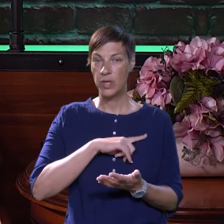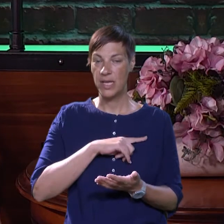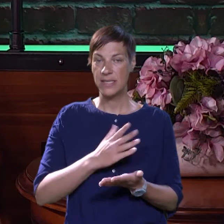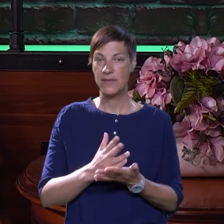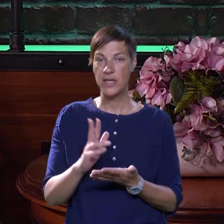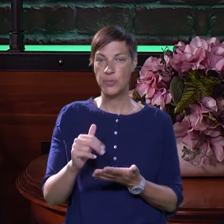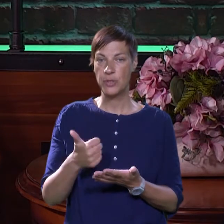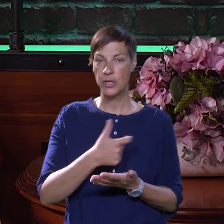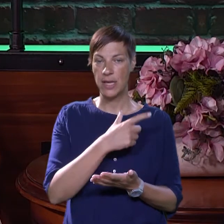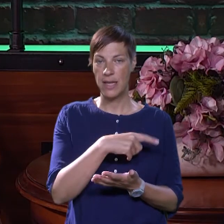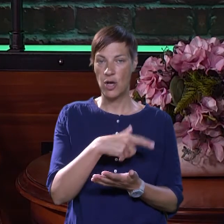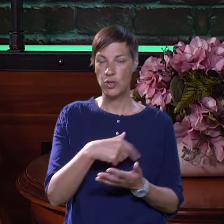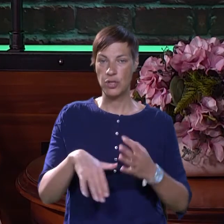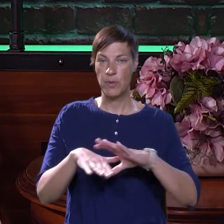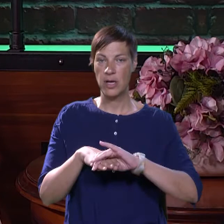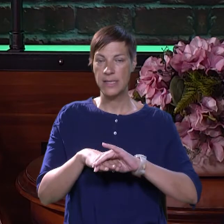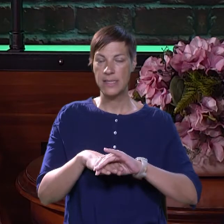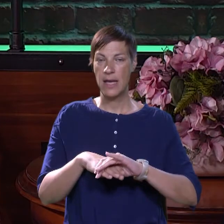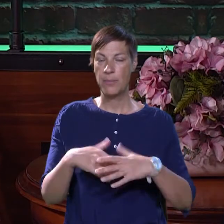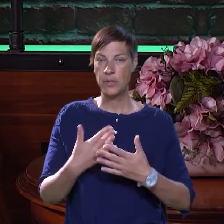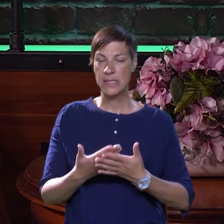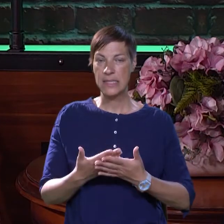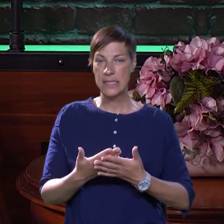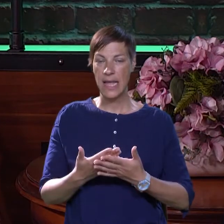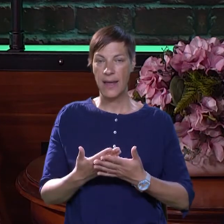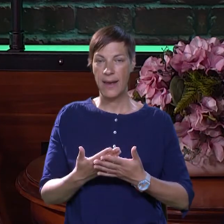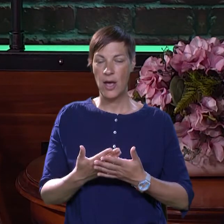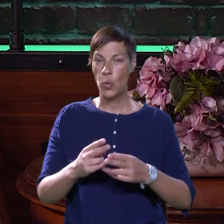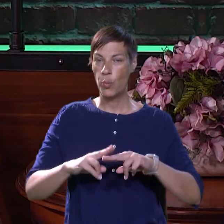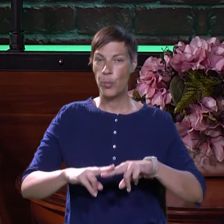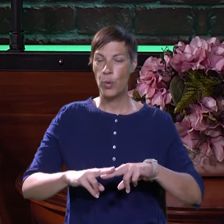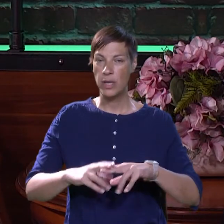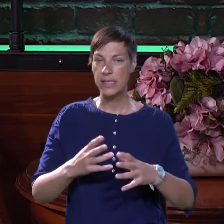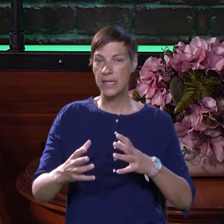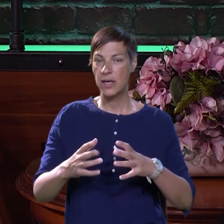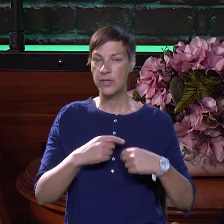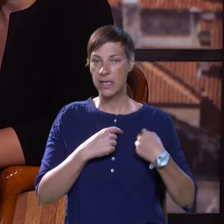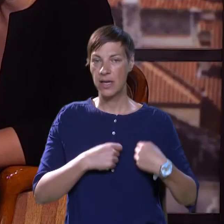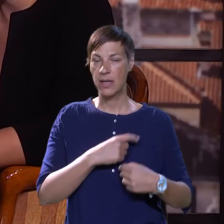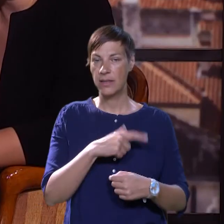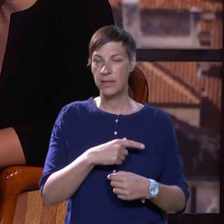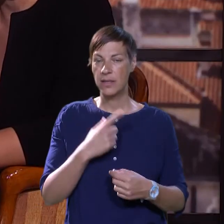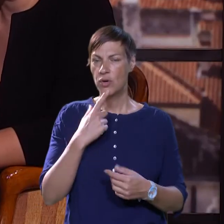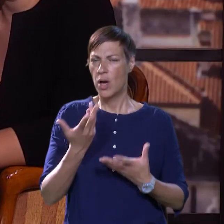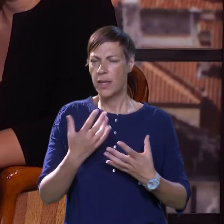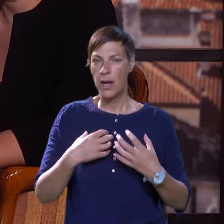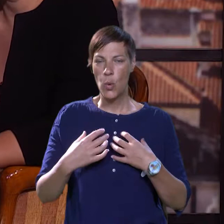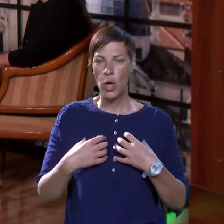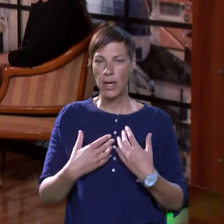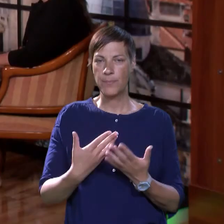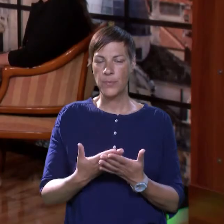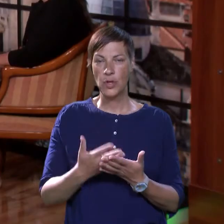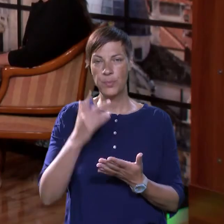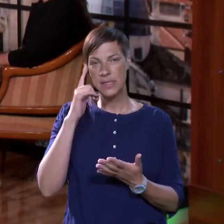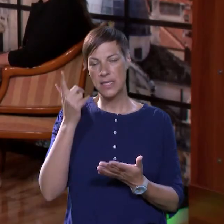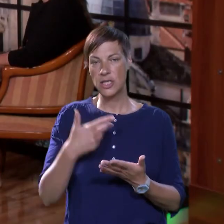već postoji jedna osoba koja je zaposlena u bolnici kao koordinator volontera. To bi značilo, koja je njezina uloga? To bi značilo,